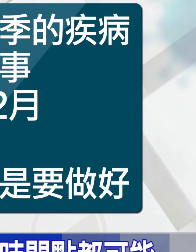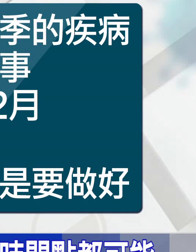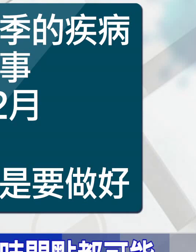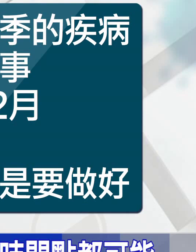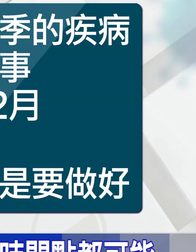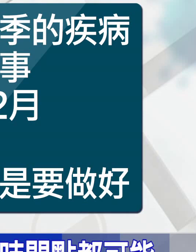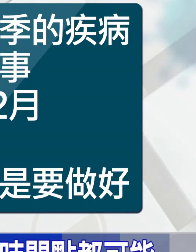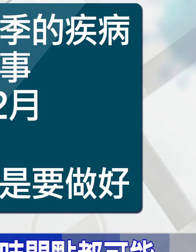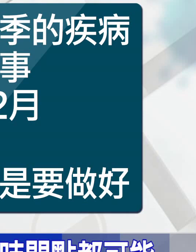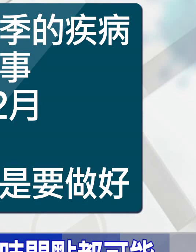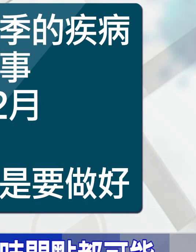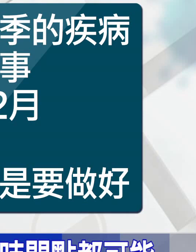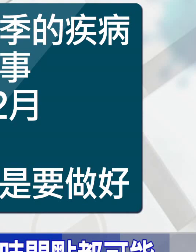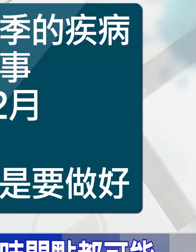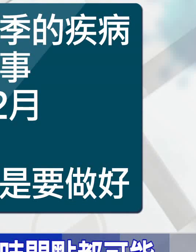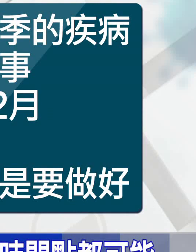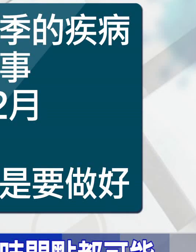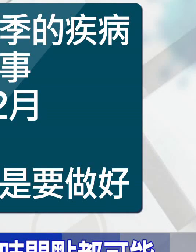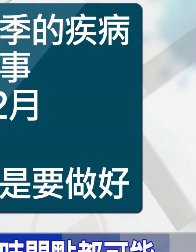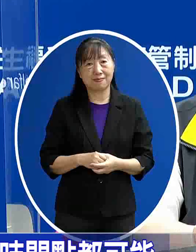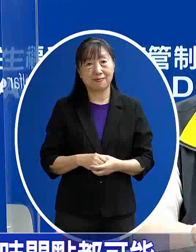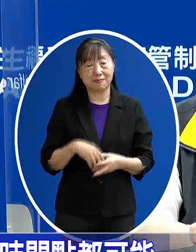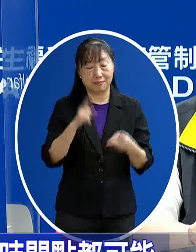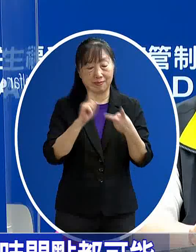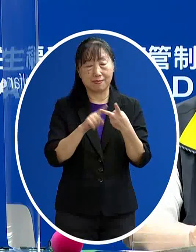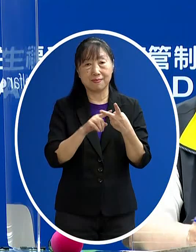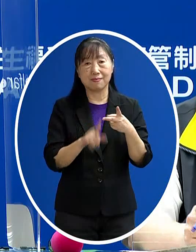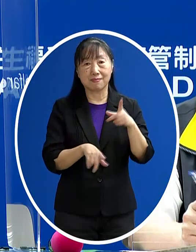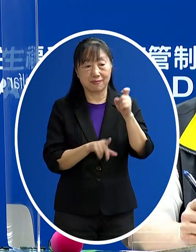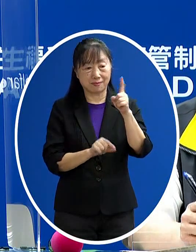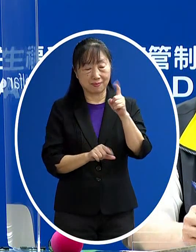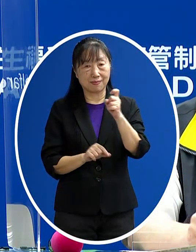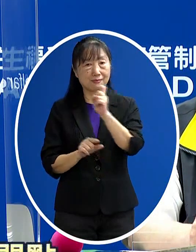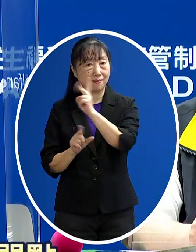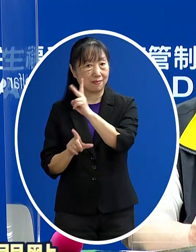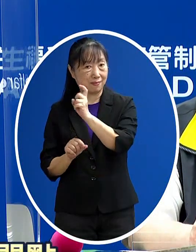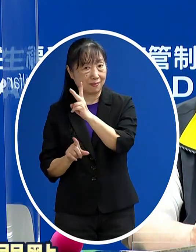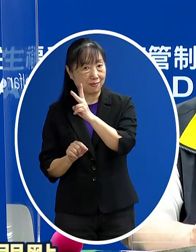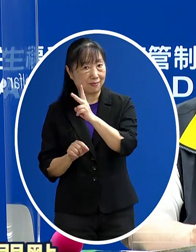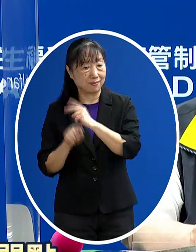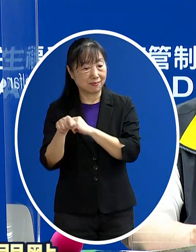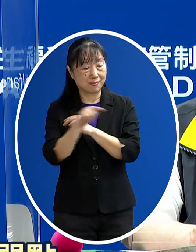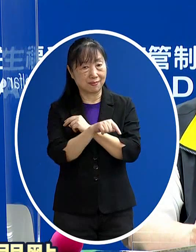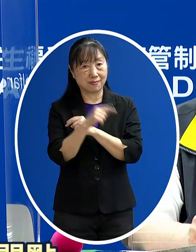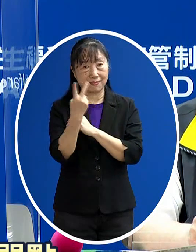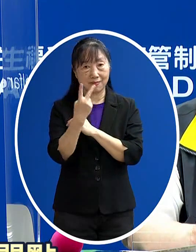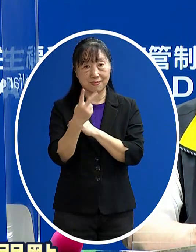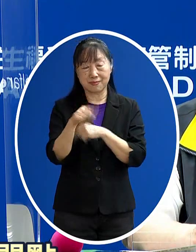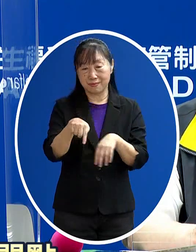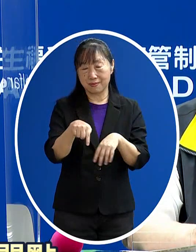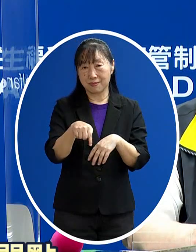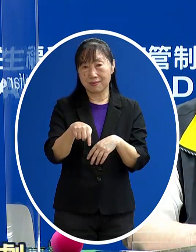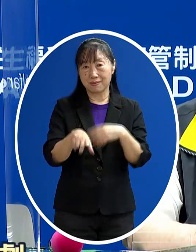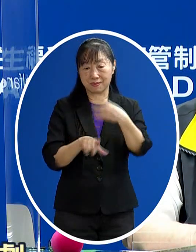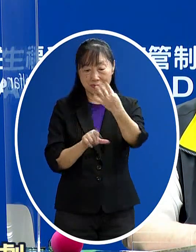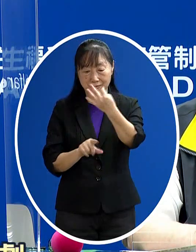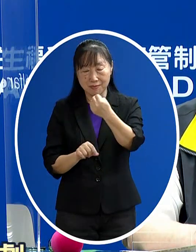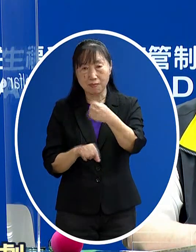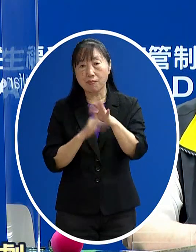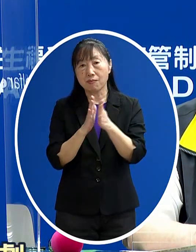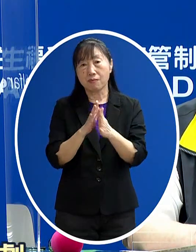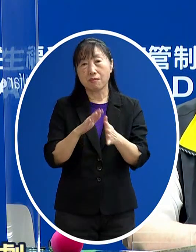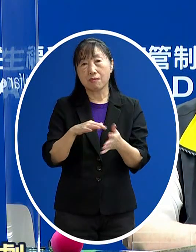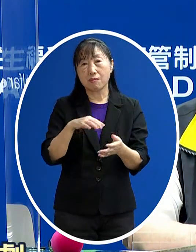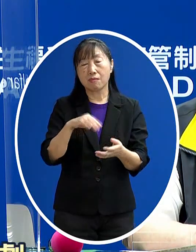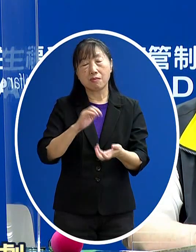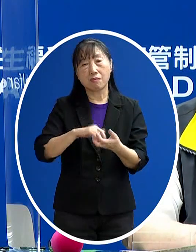还有一波大流行？陈时中这样说： 11月、12月，我想任何的一个时间点，疫情都有可